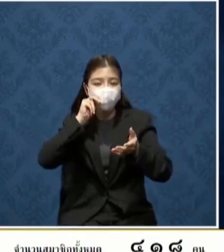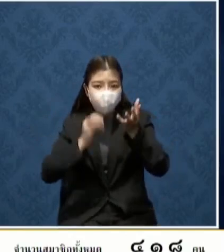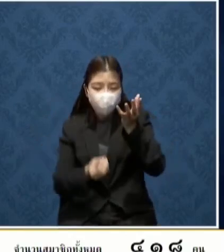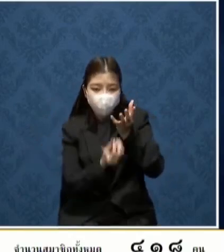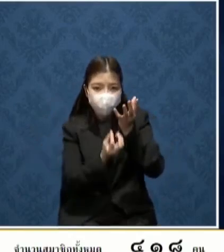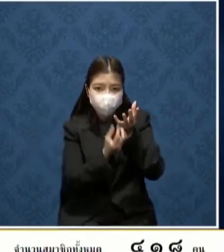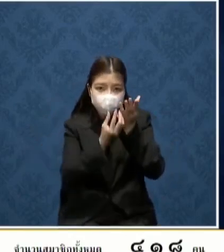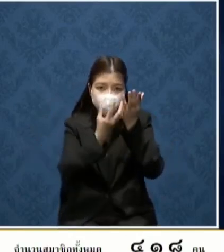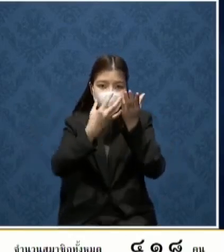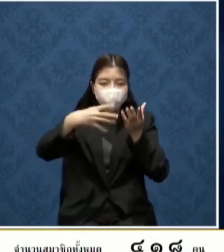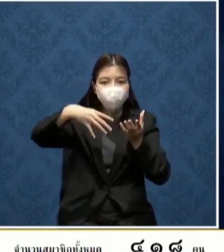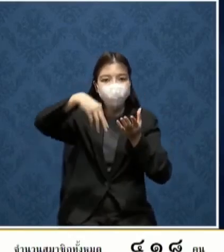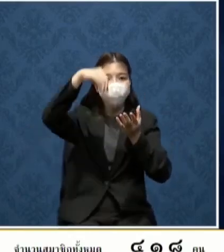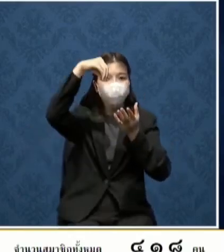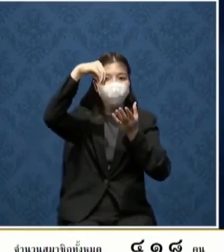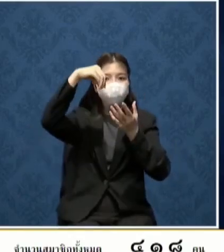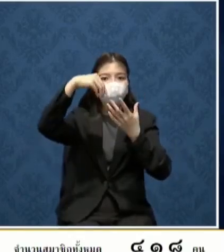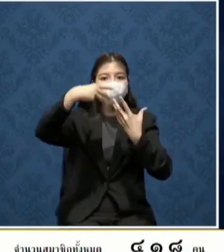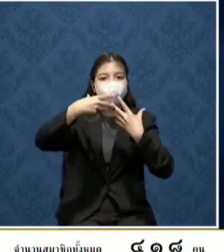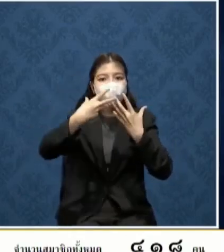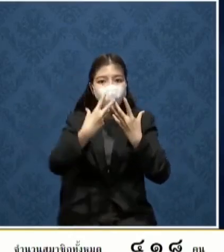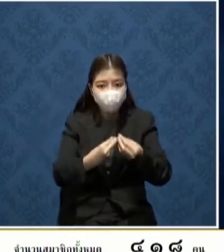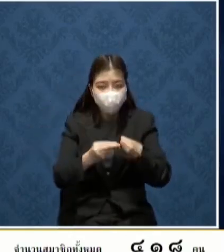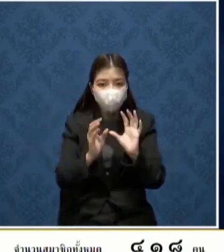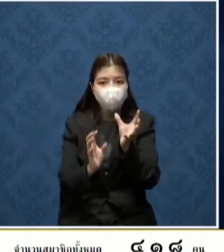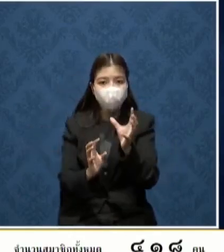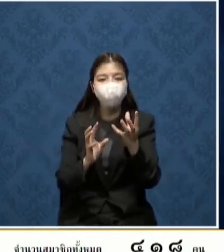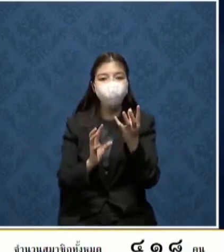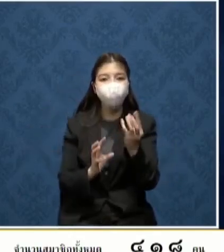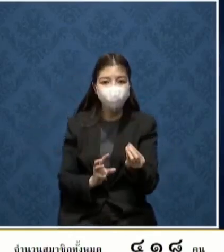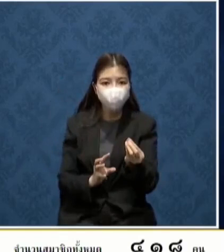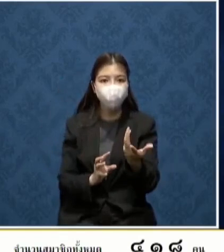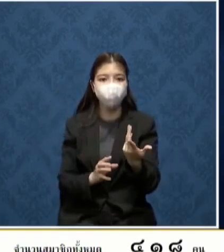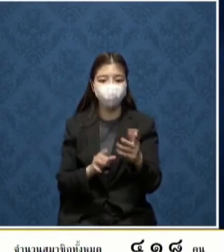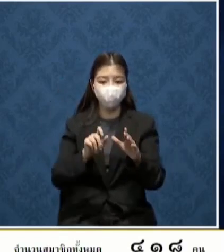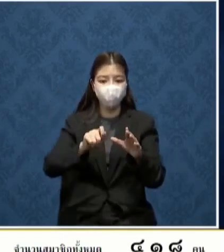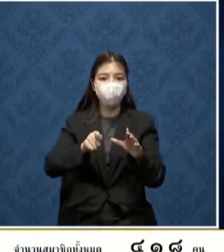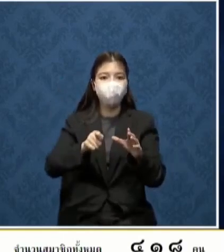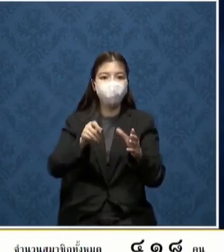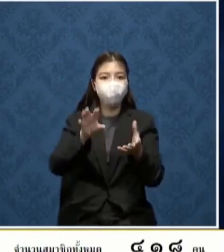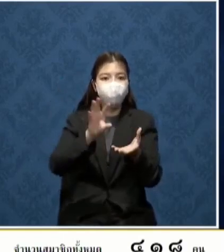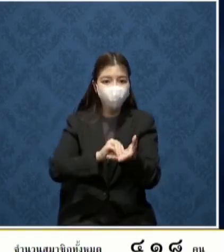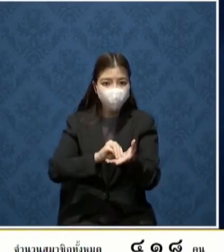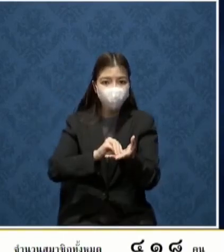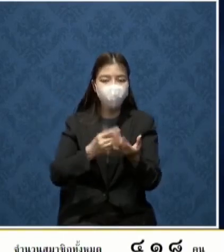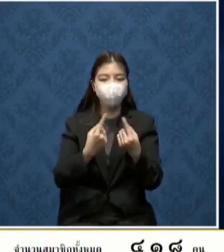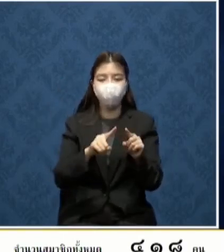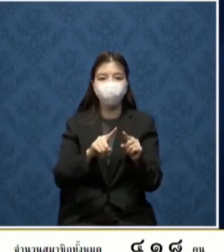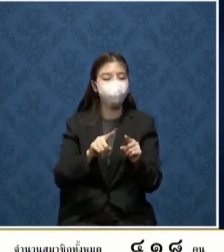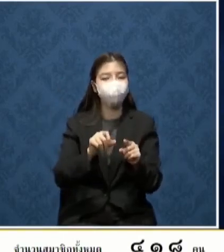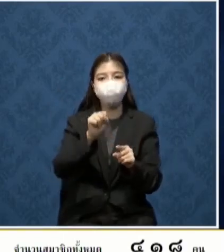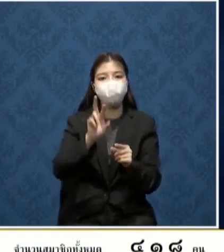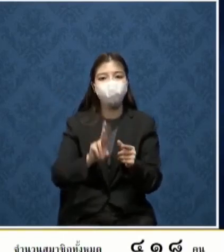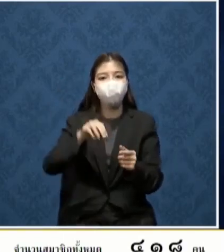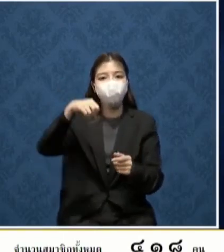ฟ้าลohm-เครื่องยนต์ดับลงจนใที่พยายามตดเคื่องยนต์กระเมิดไฟฟาสำรองแต่เก้ากรรมครั